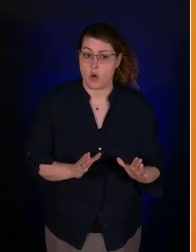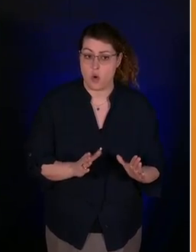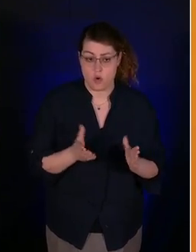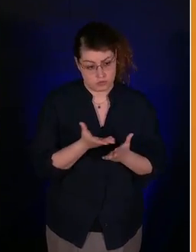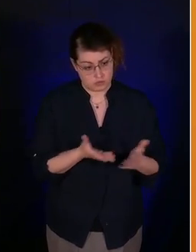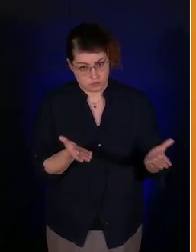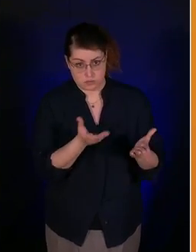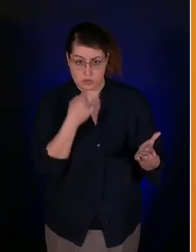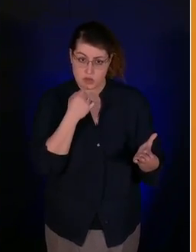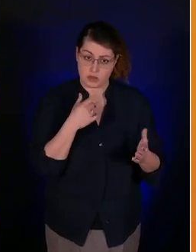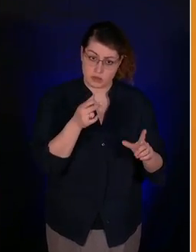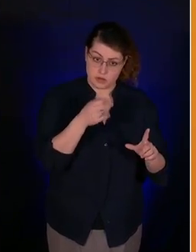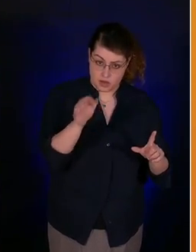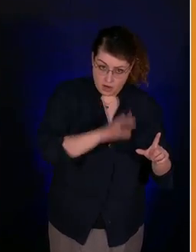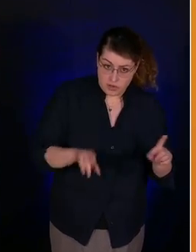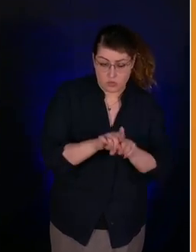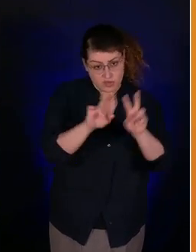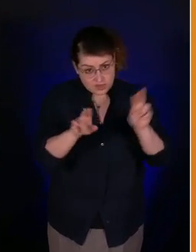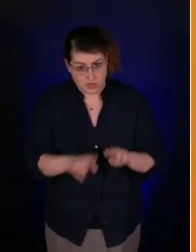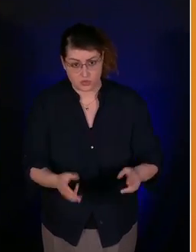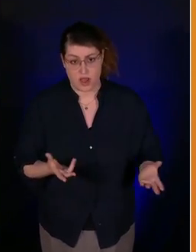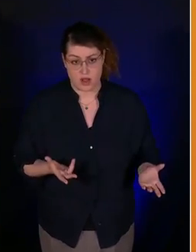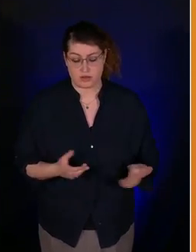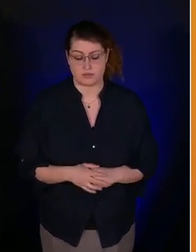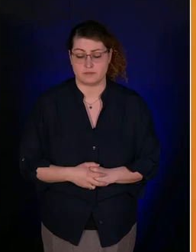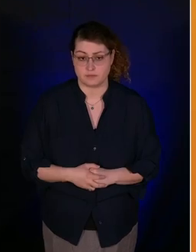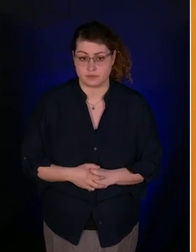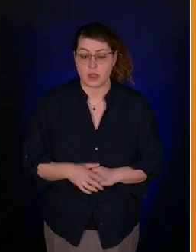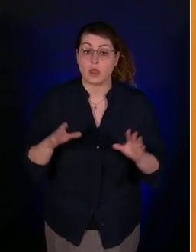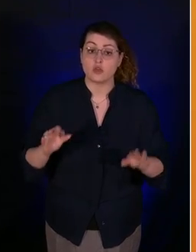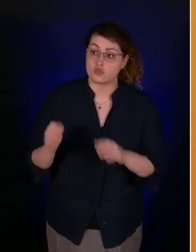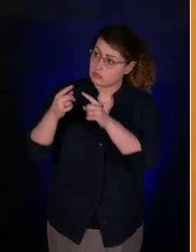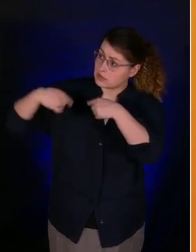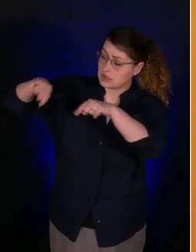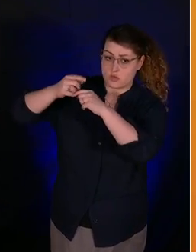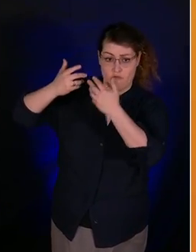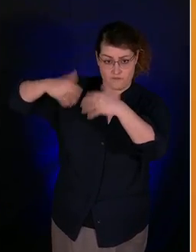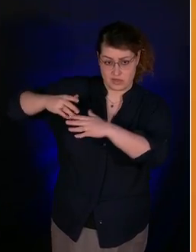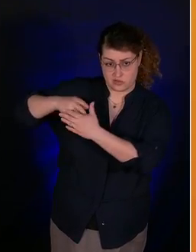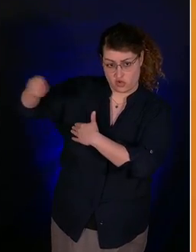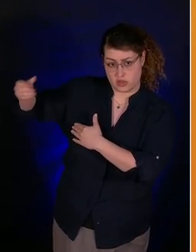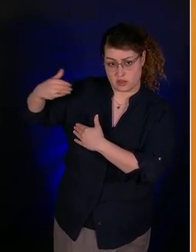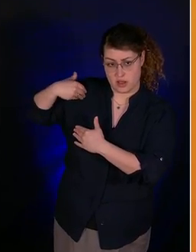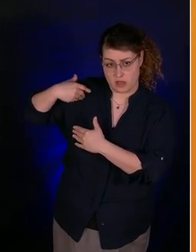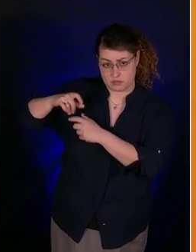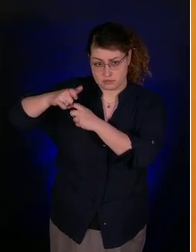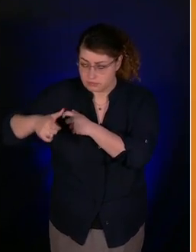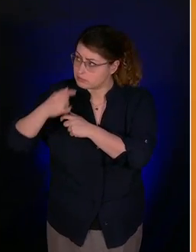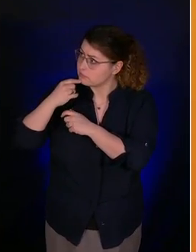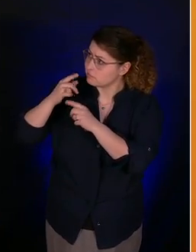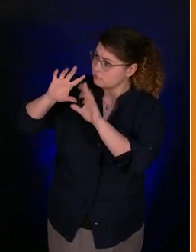domaine au niveau local, national et mondial. La direction sortante a donc, contrairement aux organisations qui la